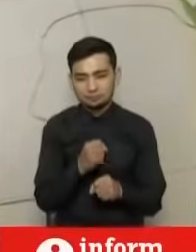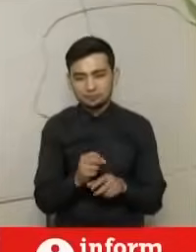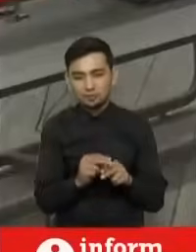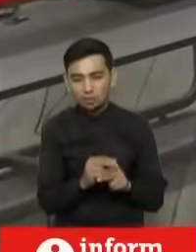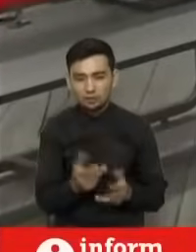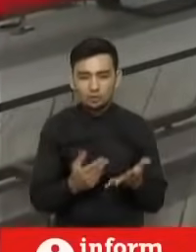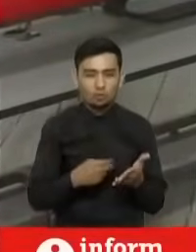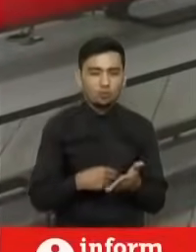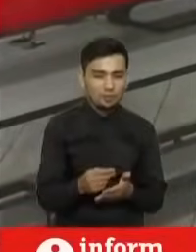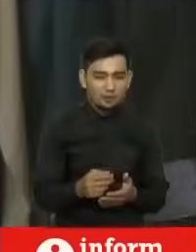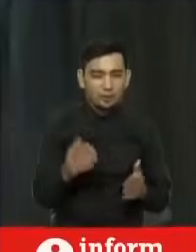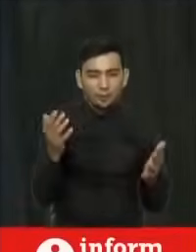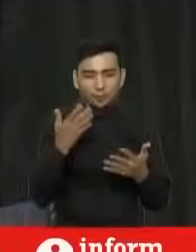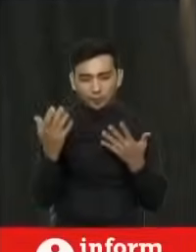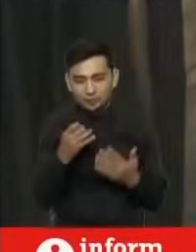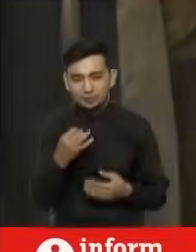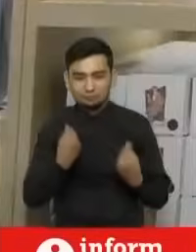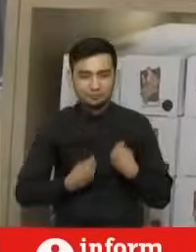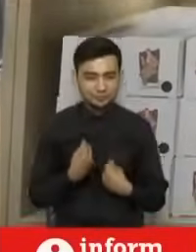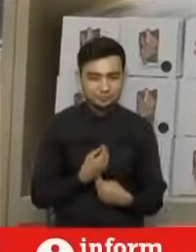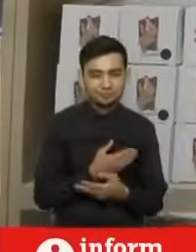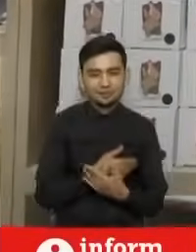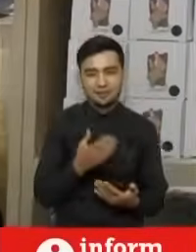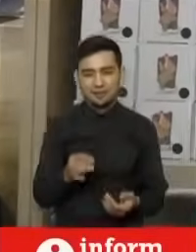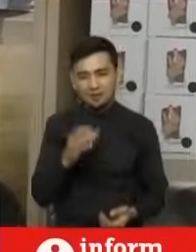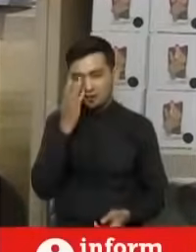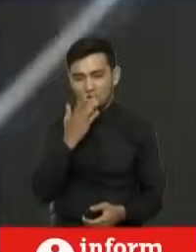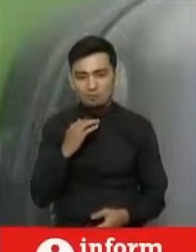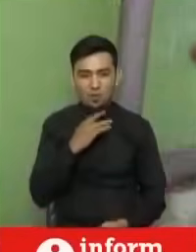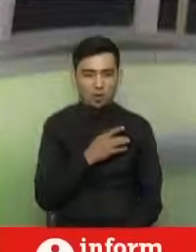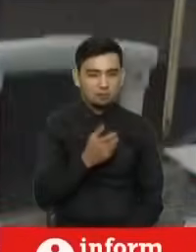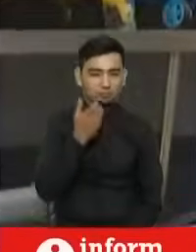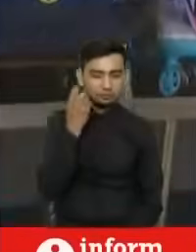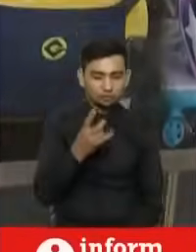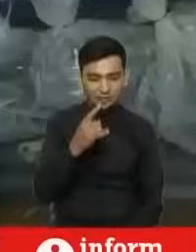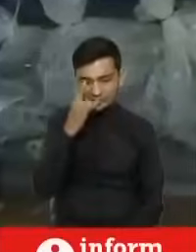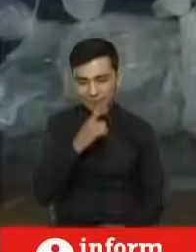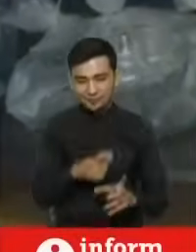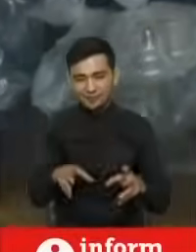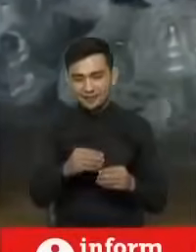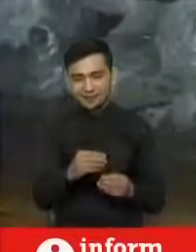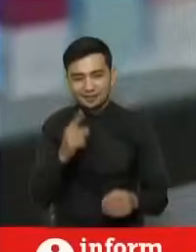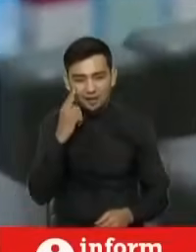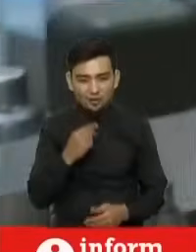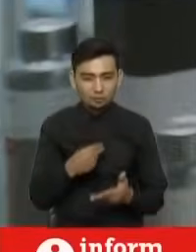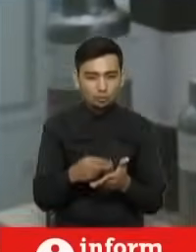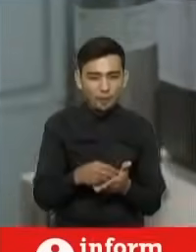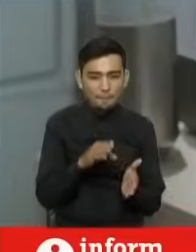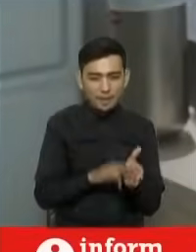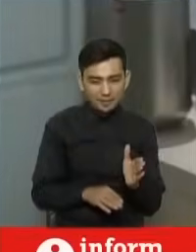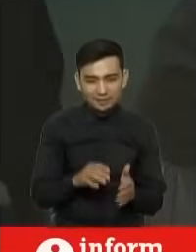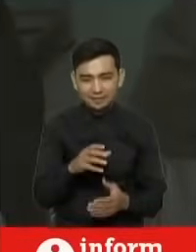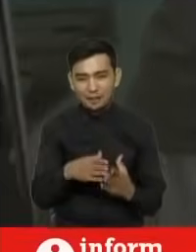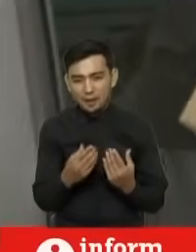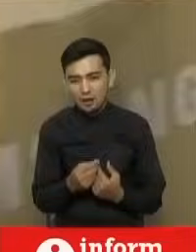отдохнуть, купить кондиционер, обновить гардероб. За лето нужно успеть многое. Казахстанцы уже знают, что сделать все покупки без нагрузки на семейный